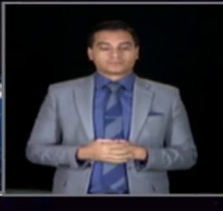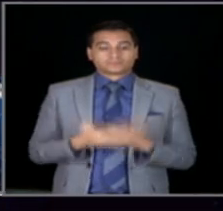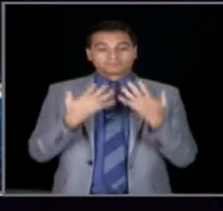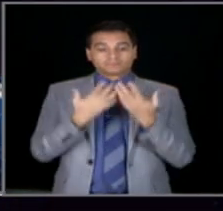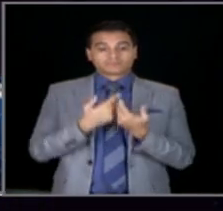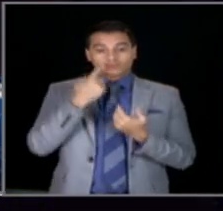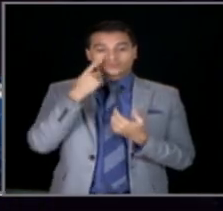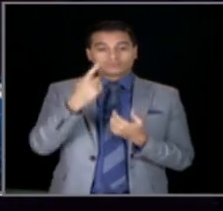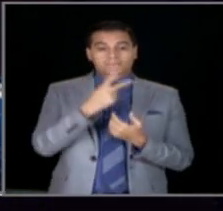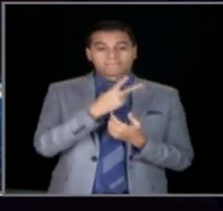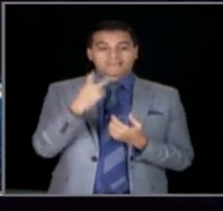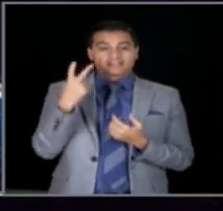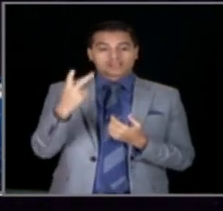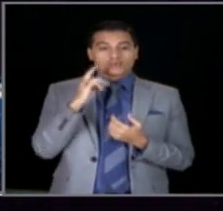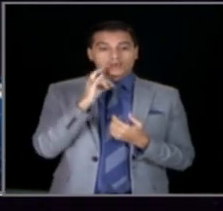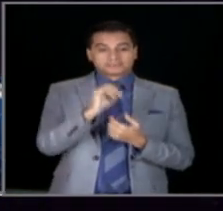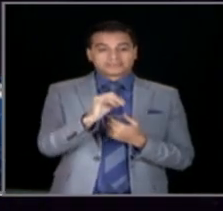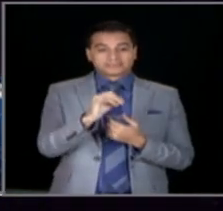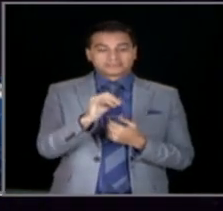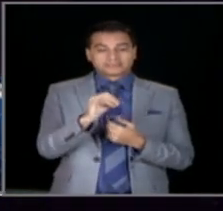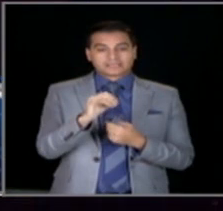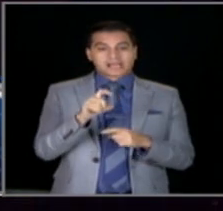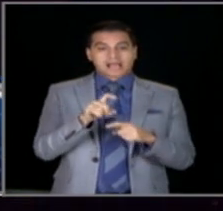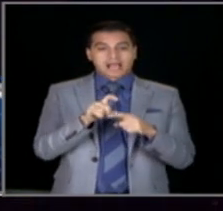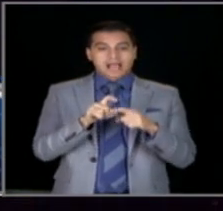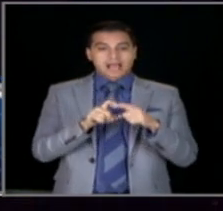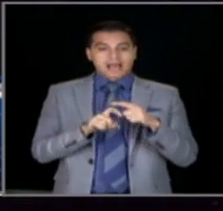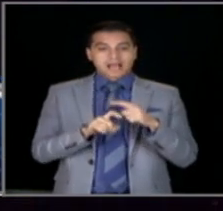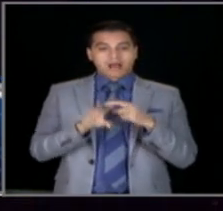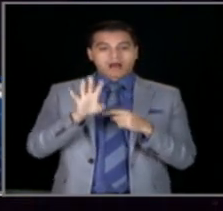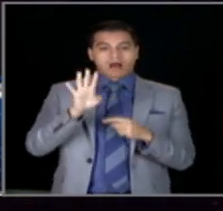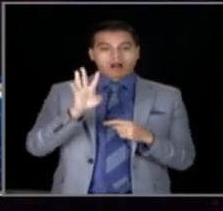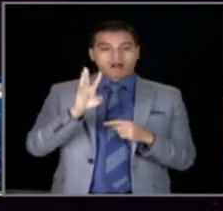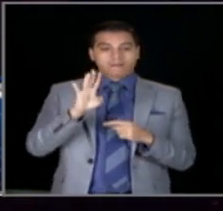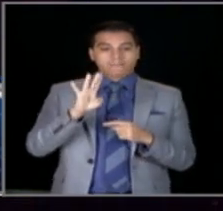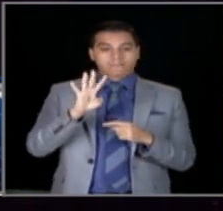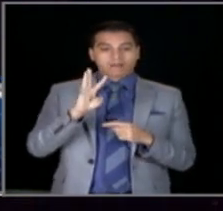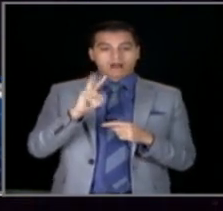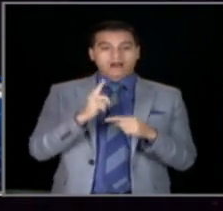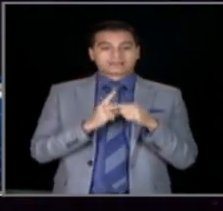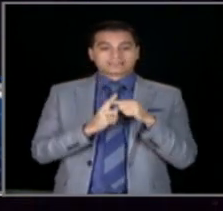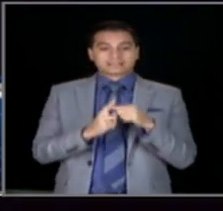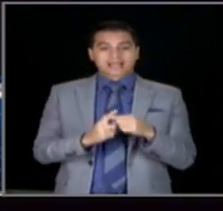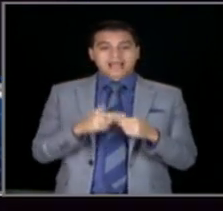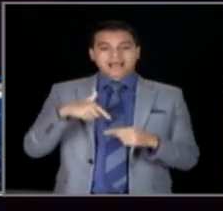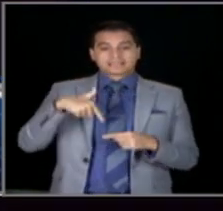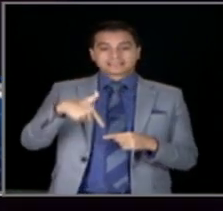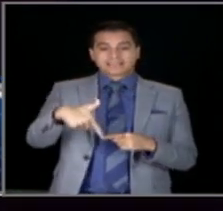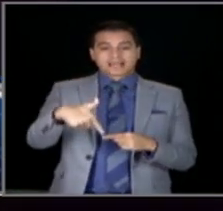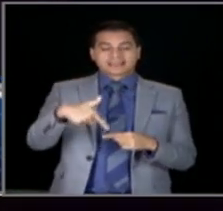حل المسألة الآتية: 252 على 4 زائد